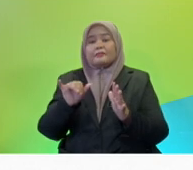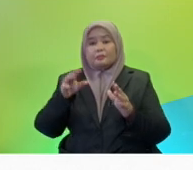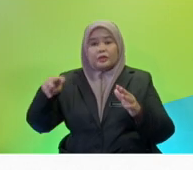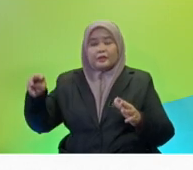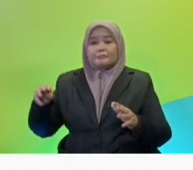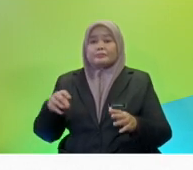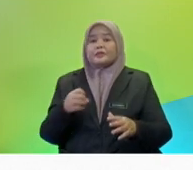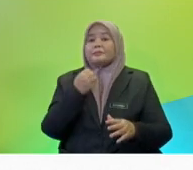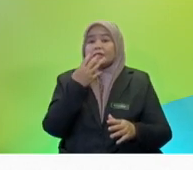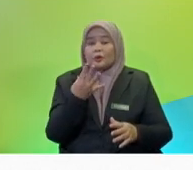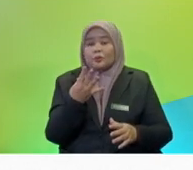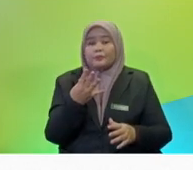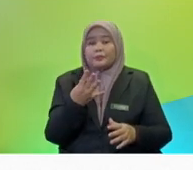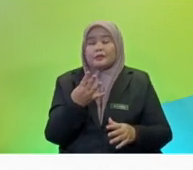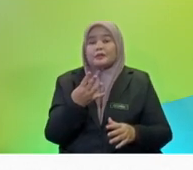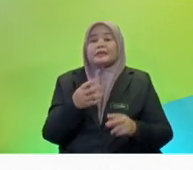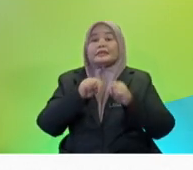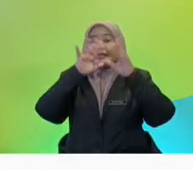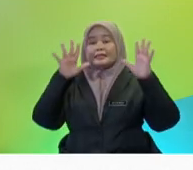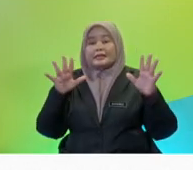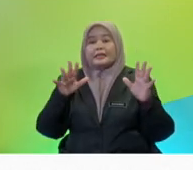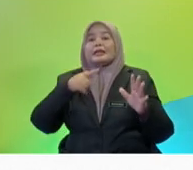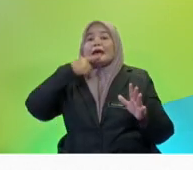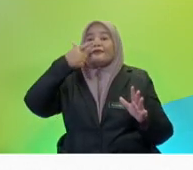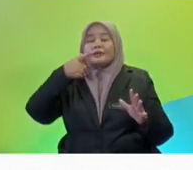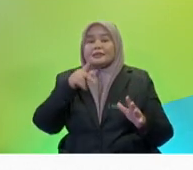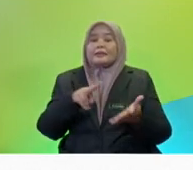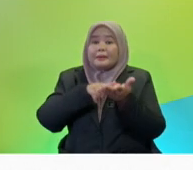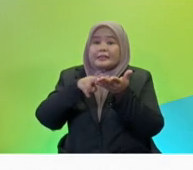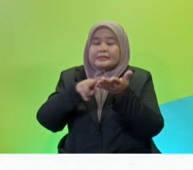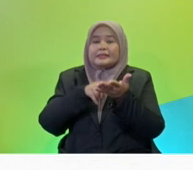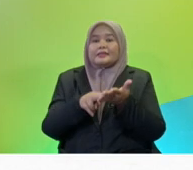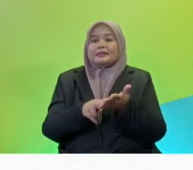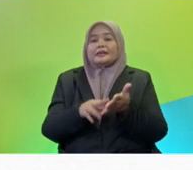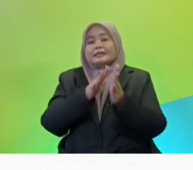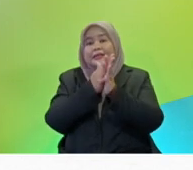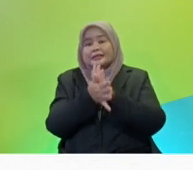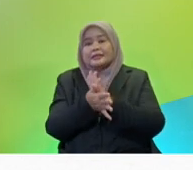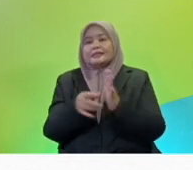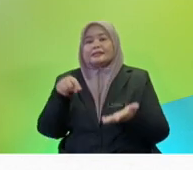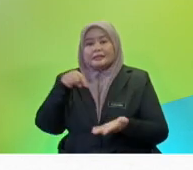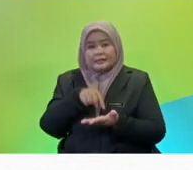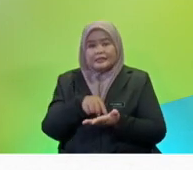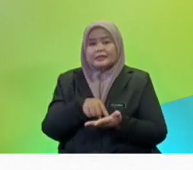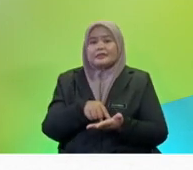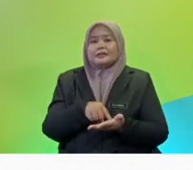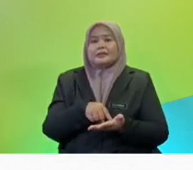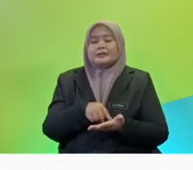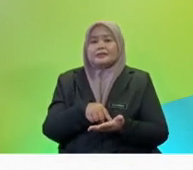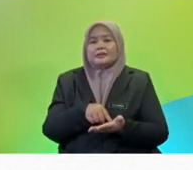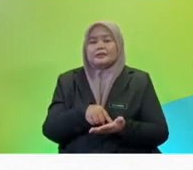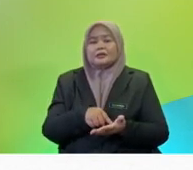Nyatakan ataupun murid perlu lafazkan bacakan jadi di sini Ustadzah membawakan